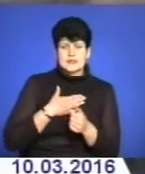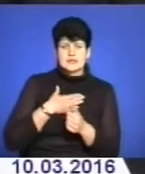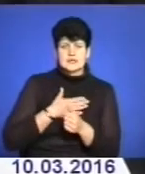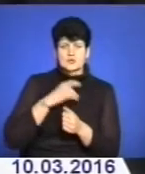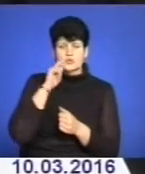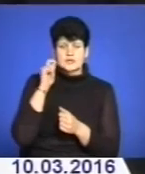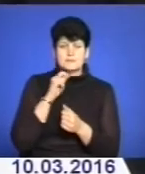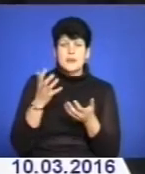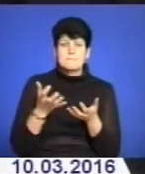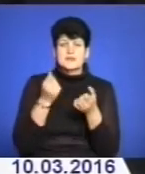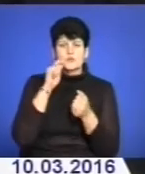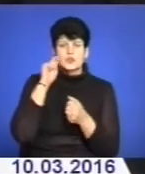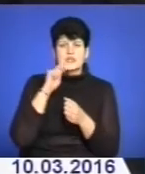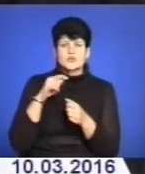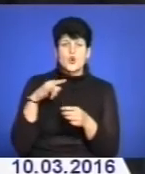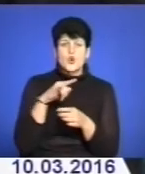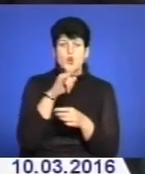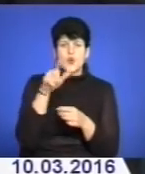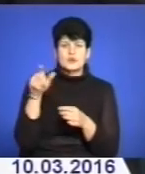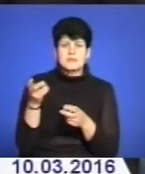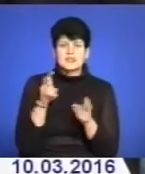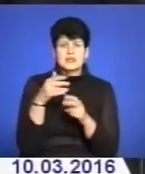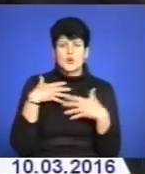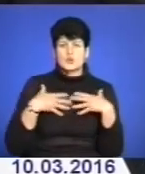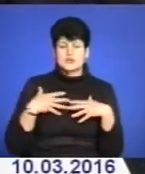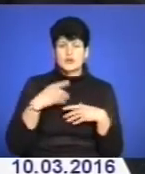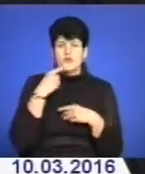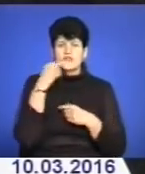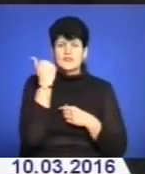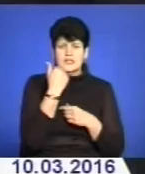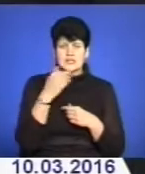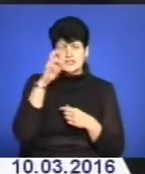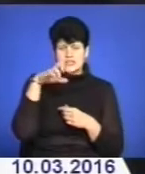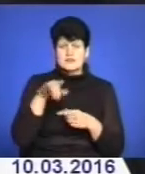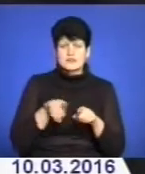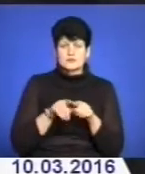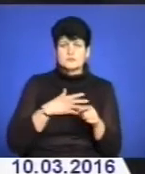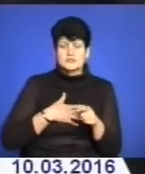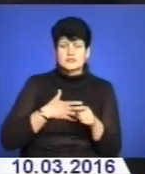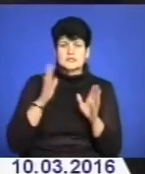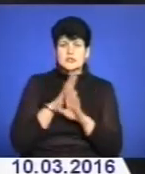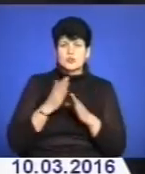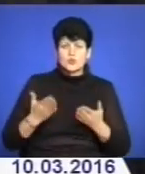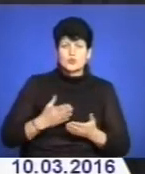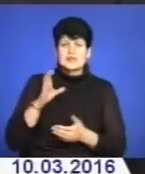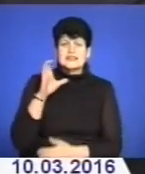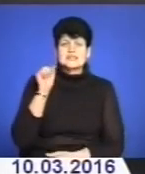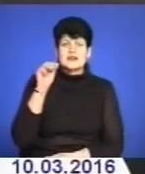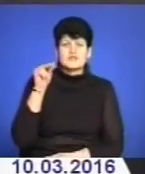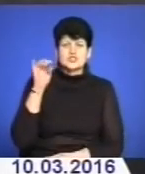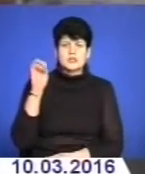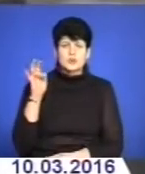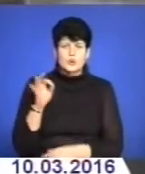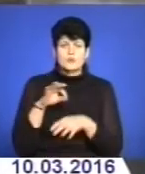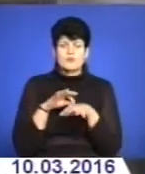України. Підтримати українську льотчицю прийшли і грузини. Кажуть, у їхній державі теж переймаються долею Савченко і проводять схожі